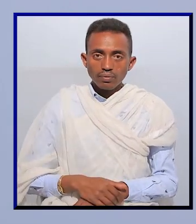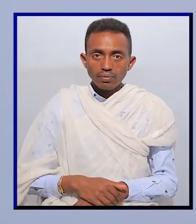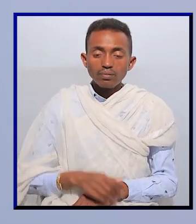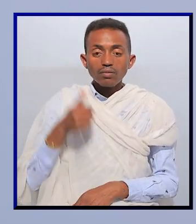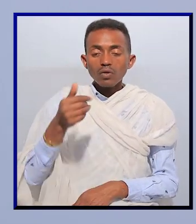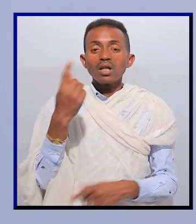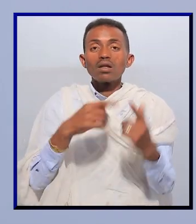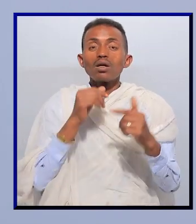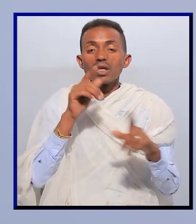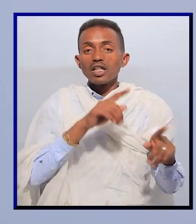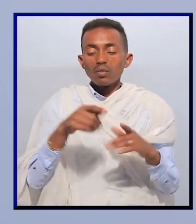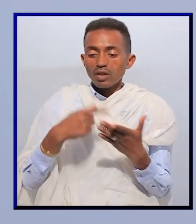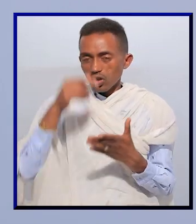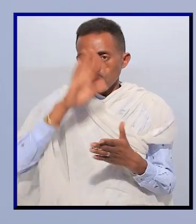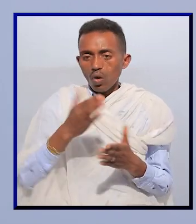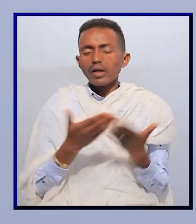ከምንም ሊያገኘው አይችልም ይሄን።